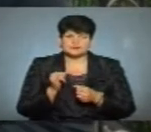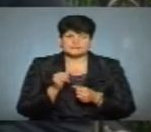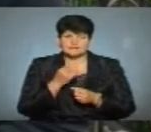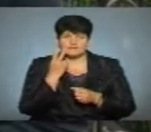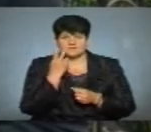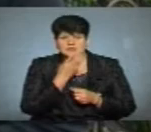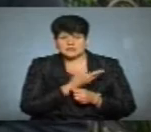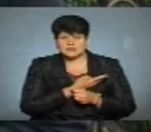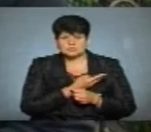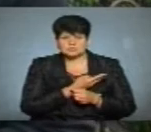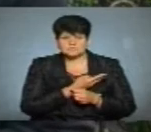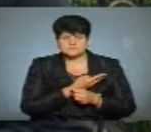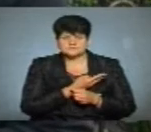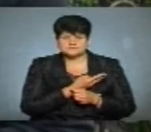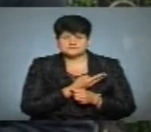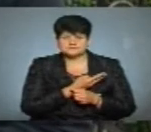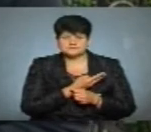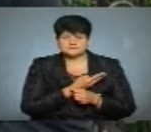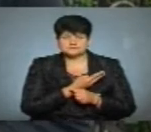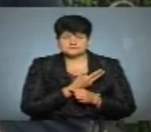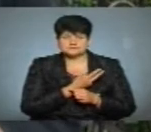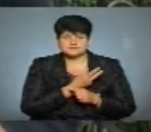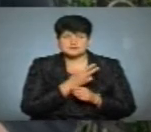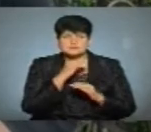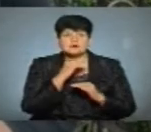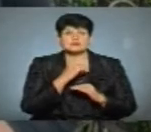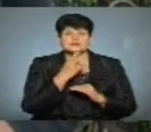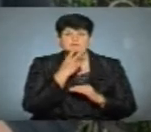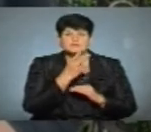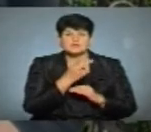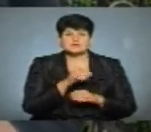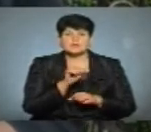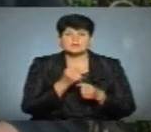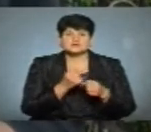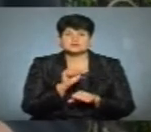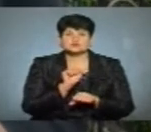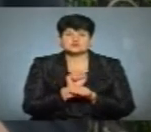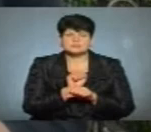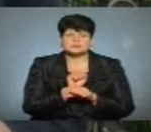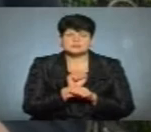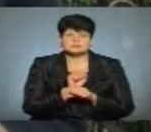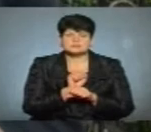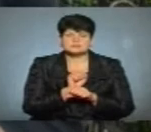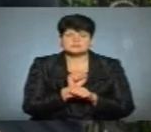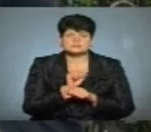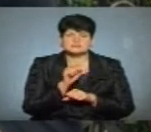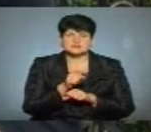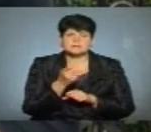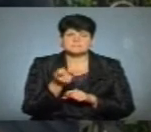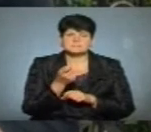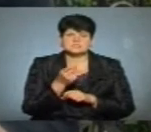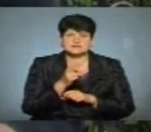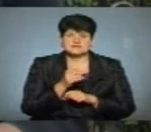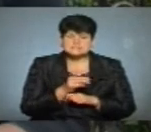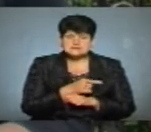Виглянула сюди за ото браму і побачила, що машина зупинилася у тій пшениці.